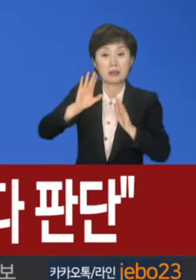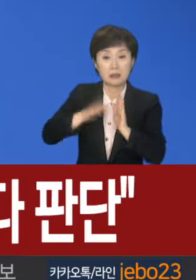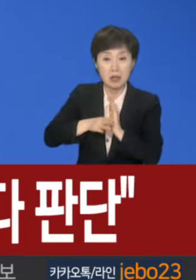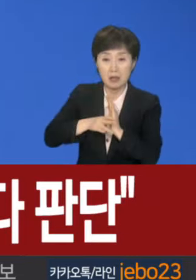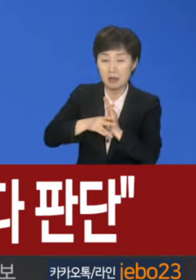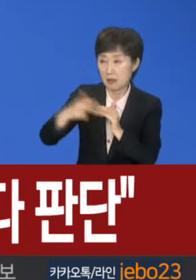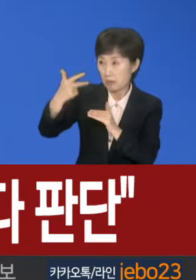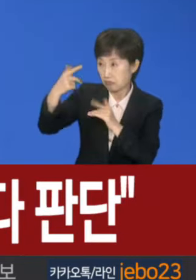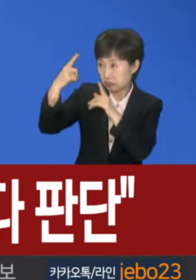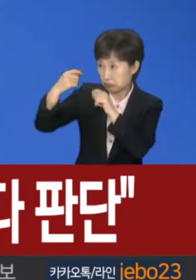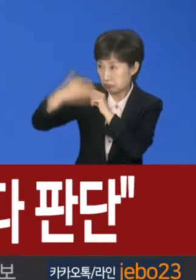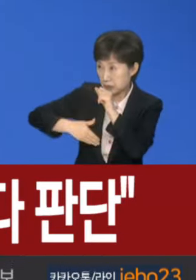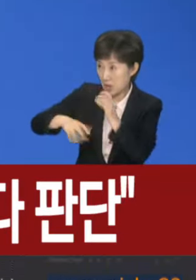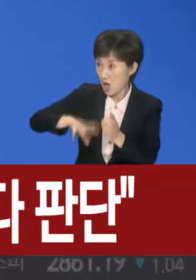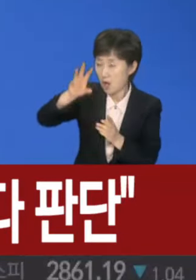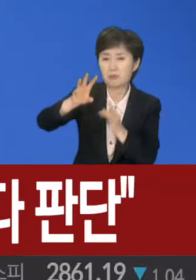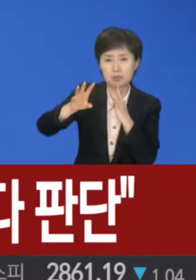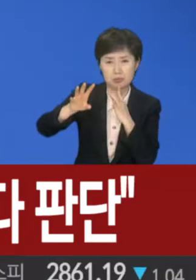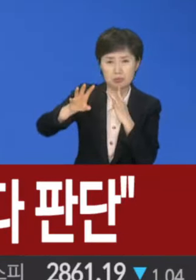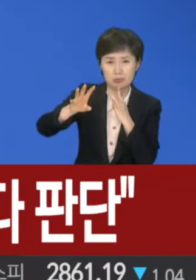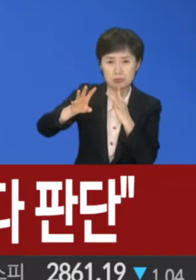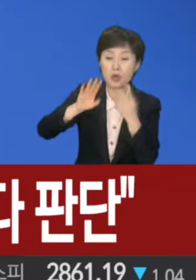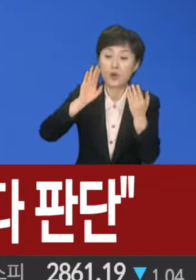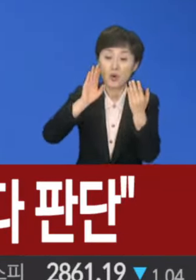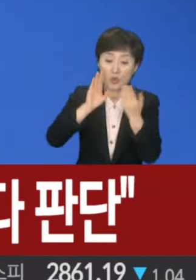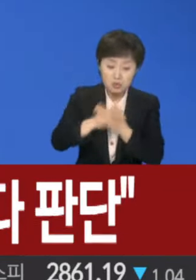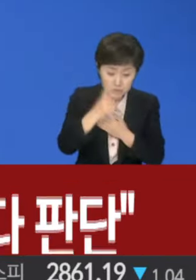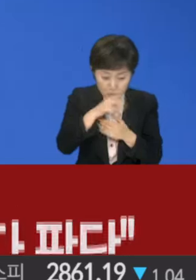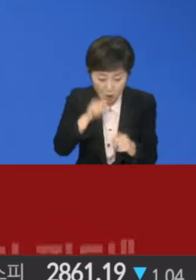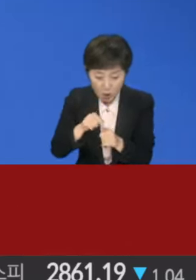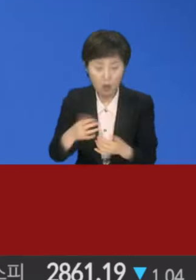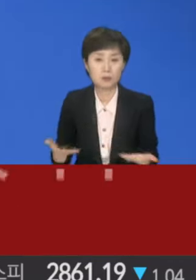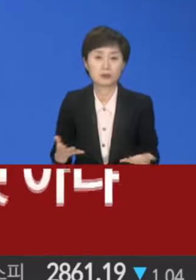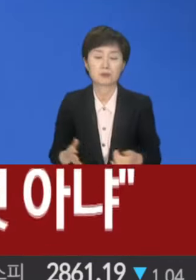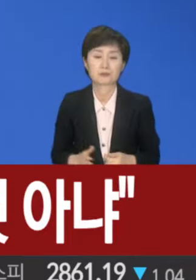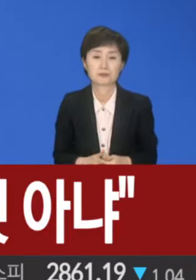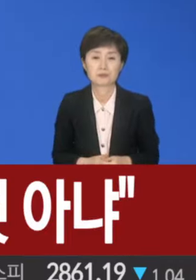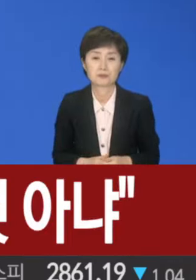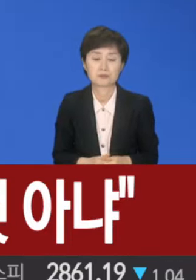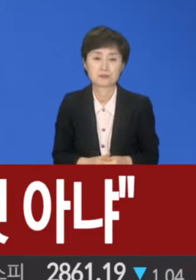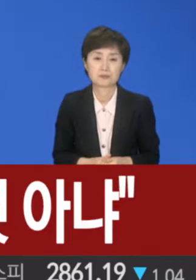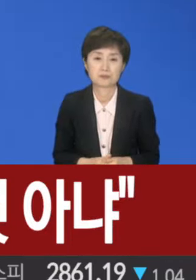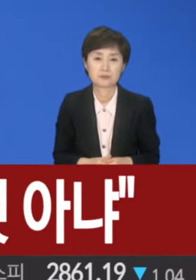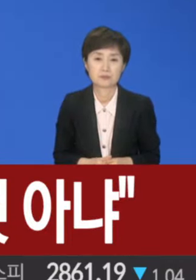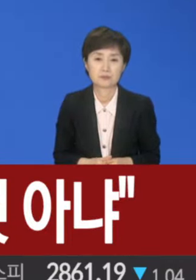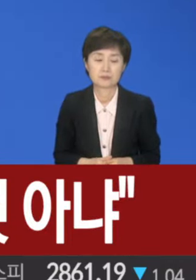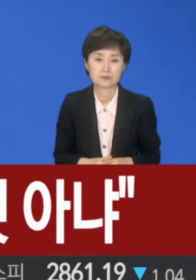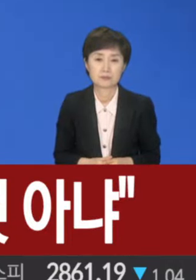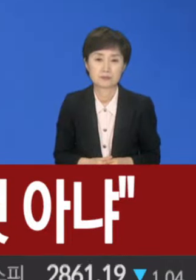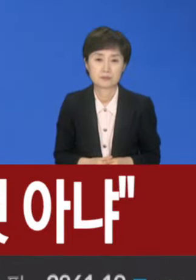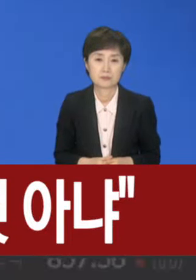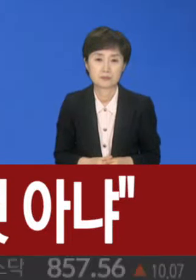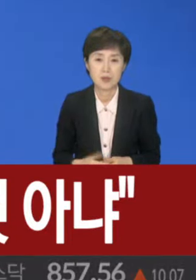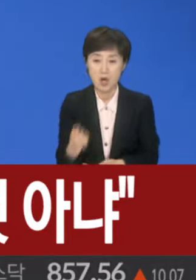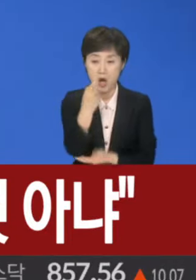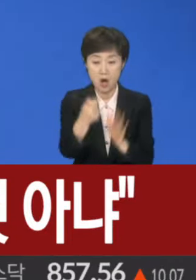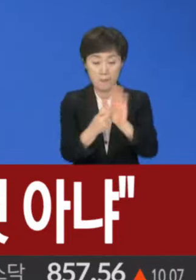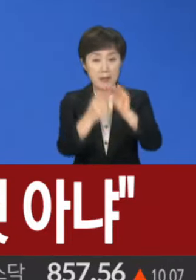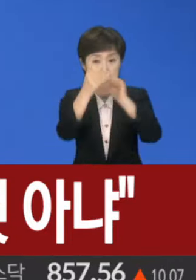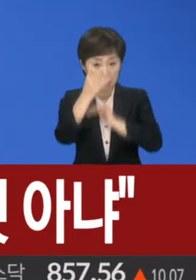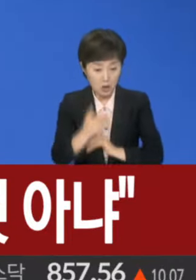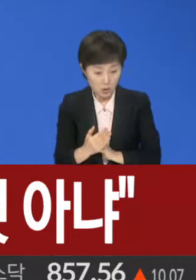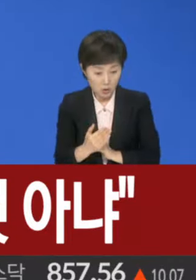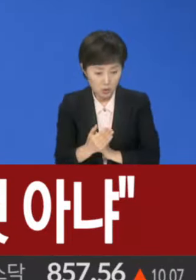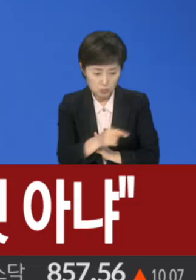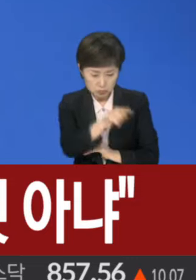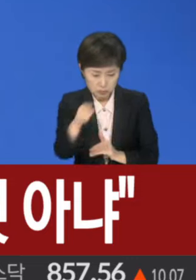것으로 이후에는 그런 수색 사실이 확인되지 않았습니다. 그리고 보도된 답변은 전체 내용 중